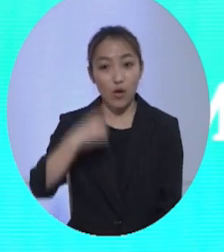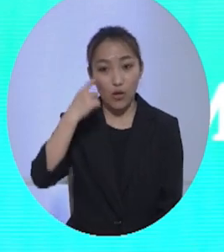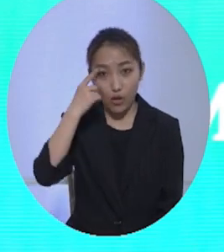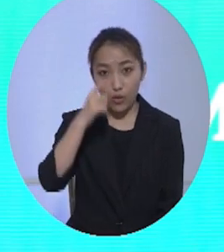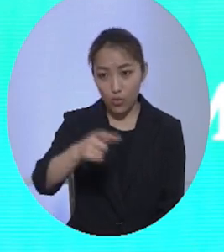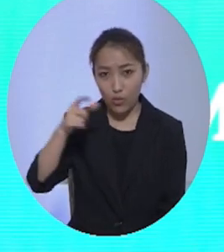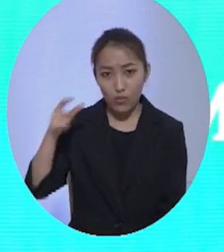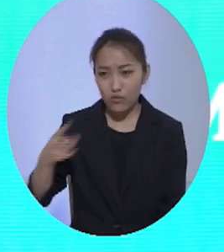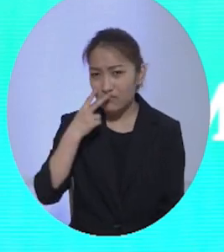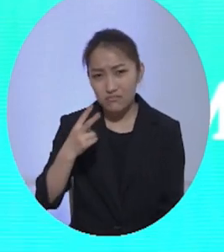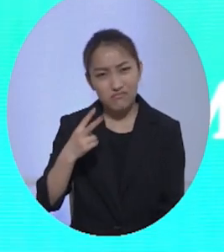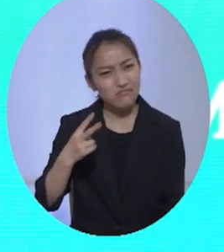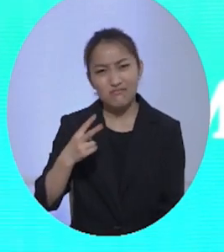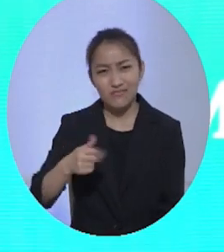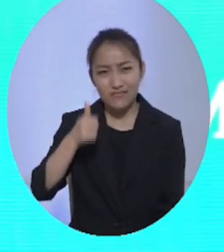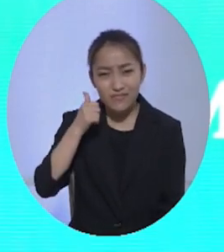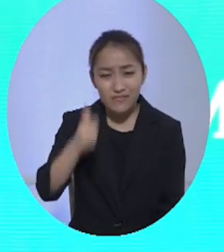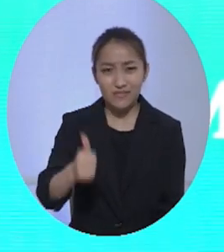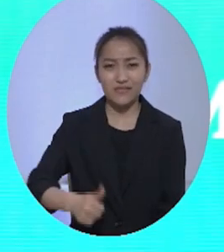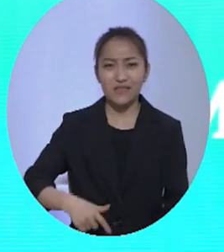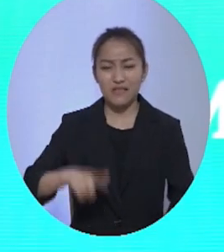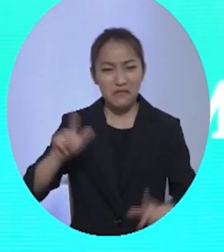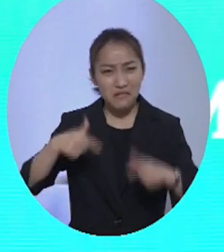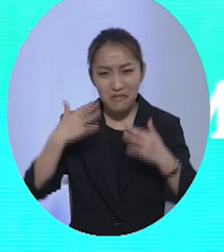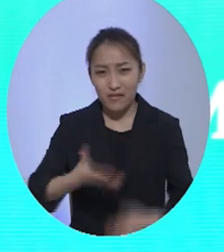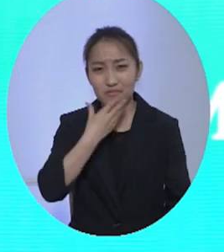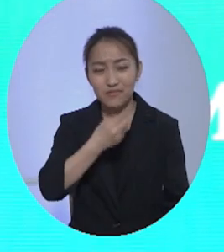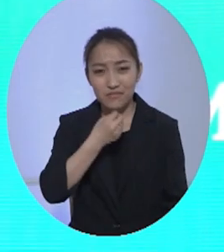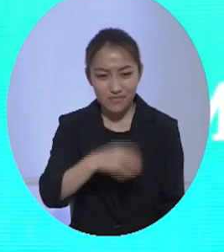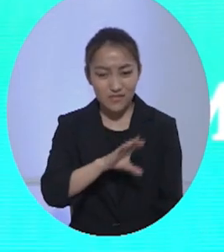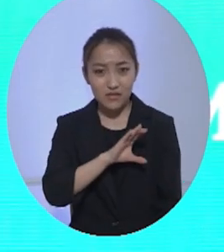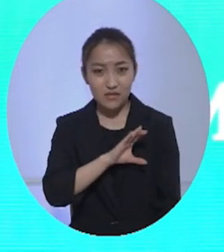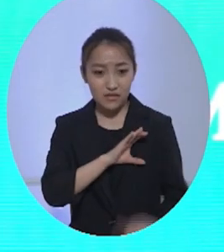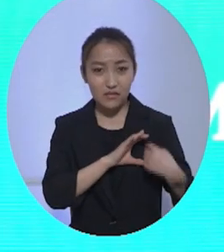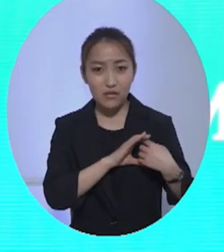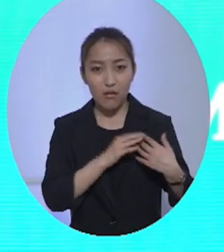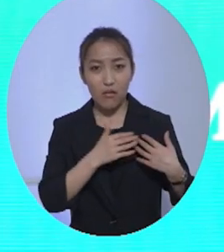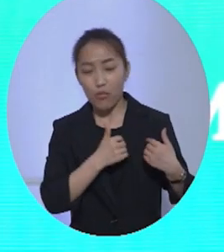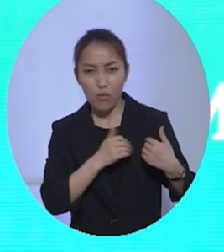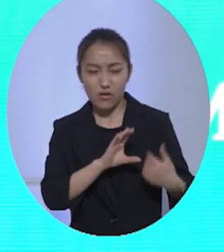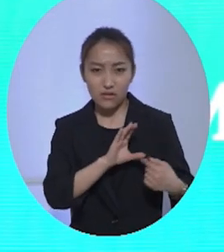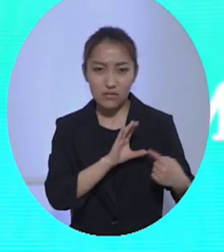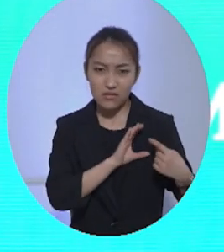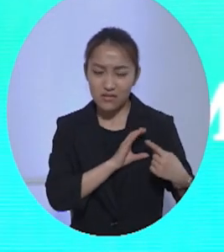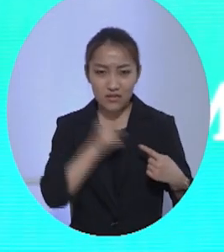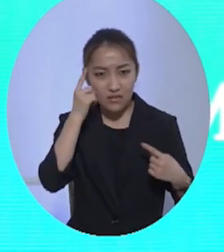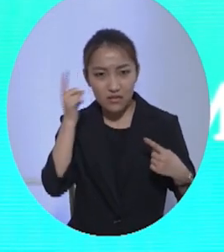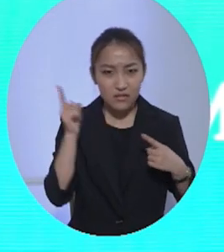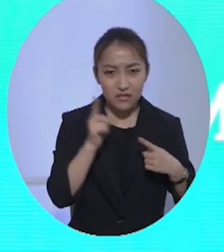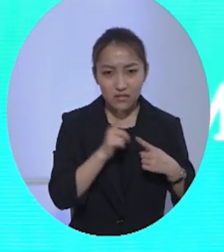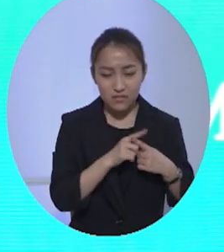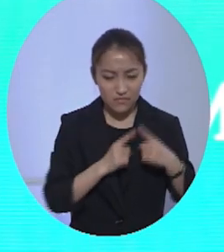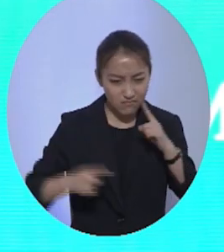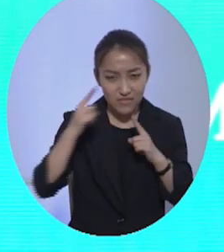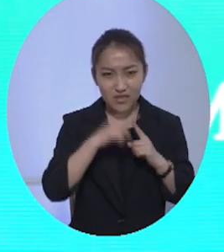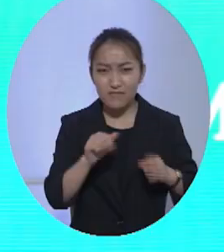бол гайхамшигтай өөртөө итгэлтэй сэтгэлийн асар их тэнхээтэй ийм одоо сэтгэл зүйн одоо юугаар бол